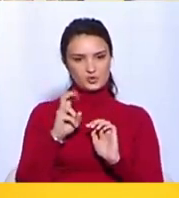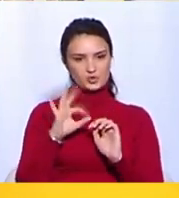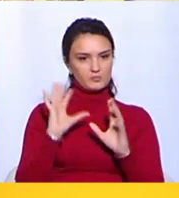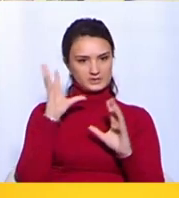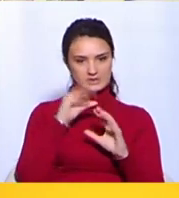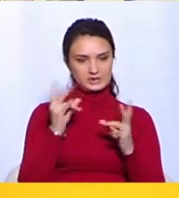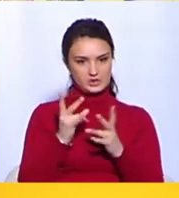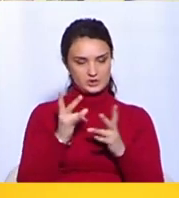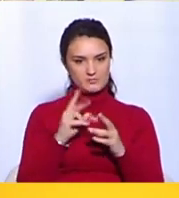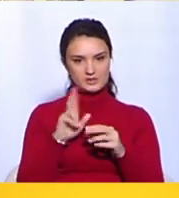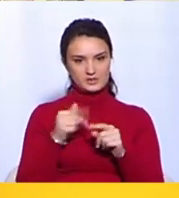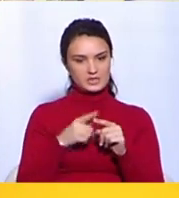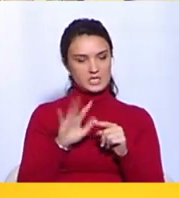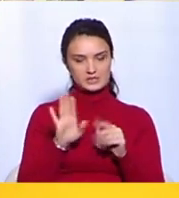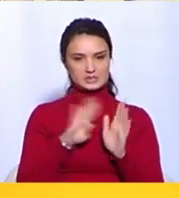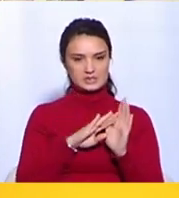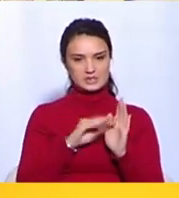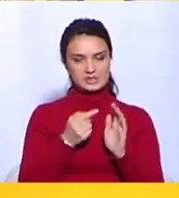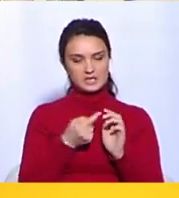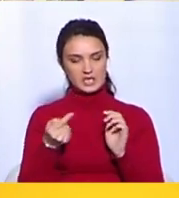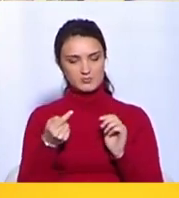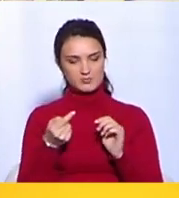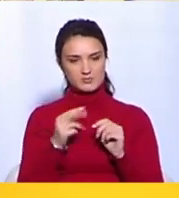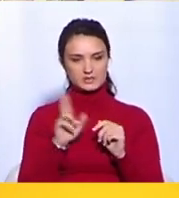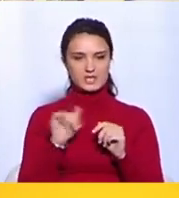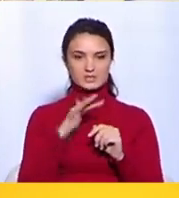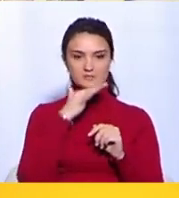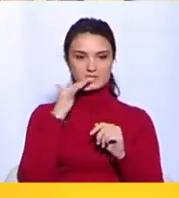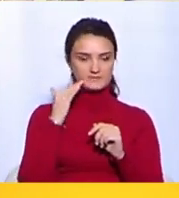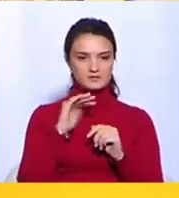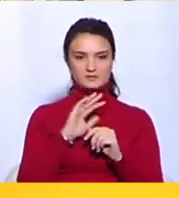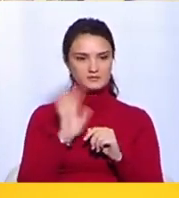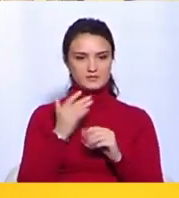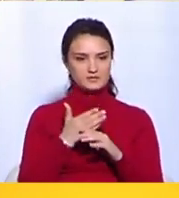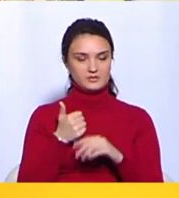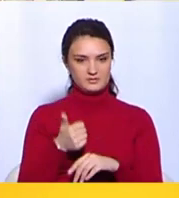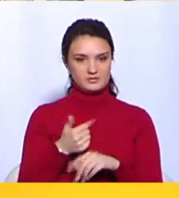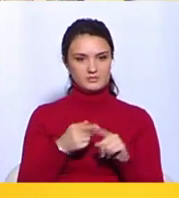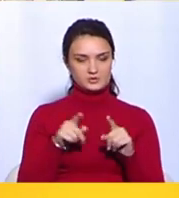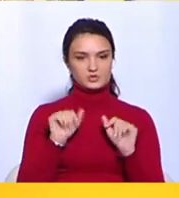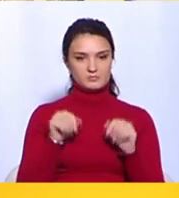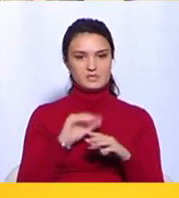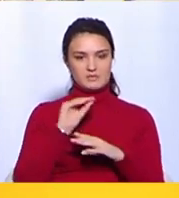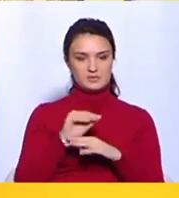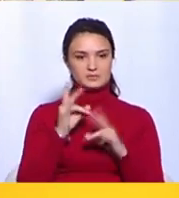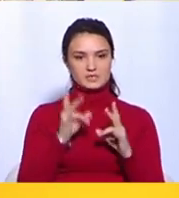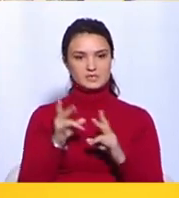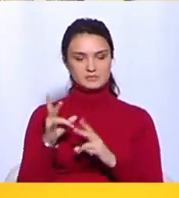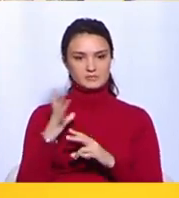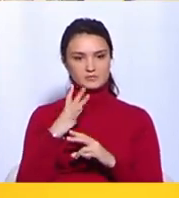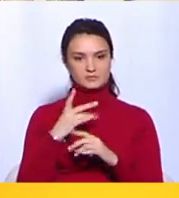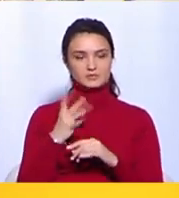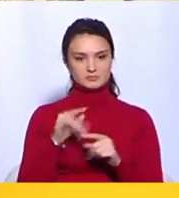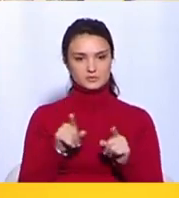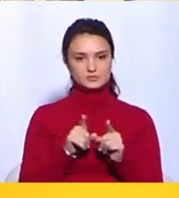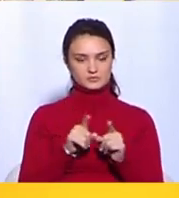დღის განმავლობაში და არც ნაკლებობა ვარგა და არც სიჭარბე ივარგებს კუჭნაწლავის ტრაქტისთვის. ამას შეიძლება დამატებითი დაზიანებები მოგვაყენოს,